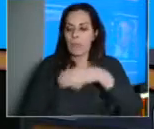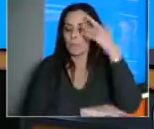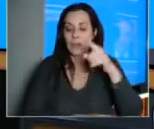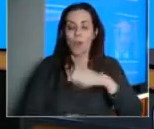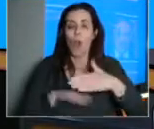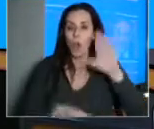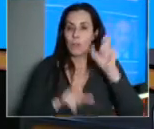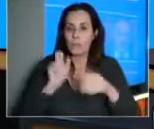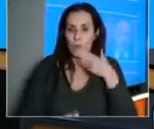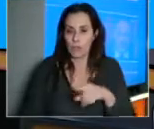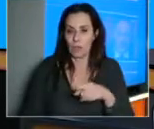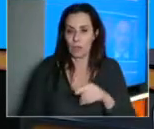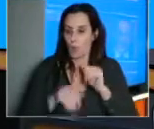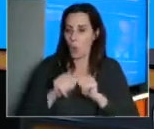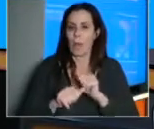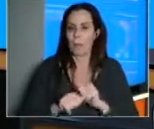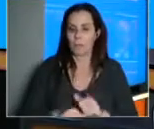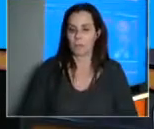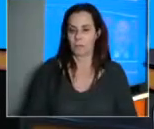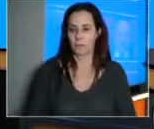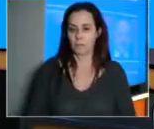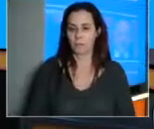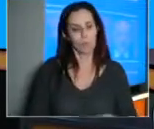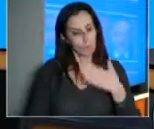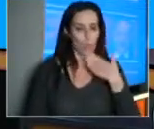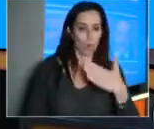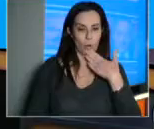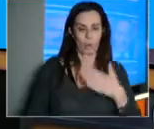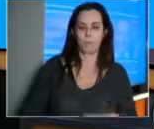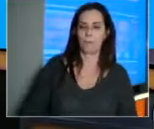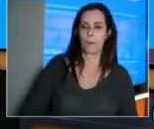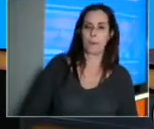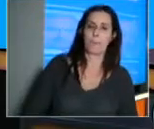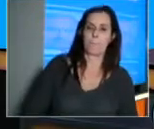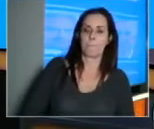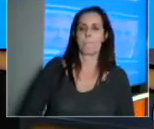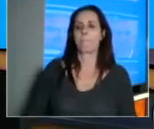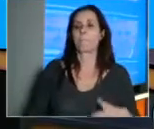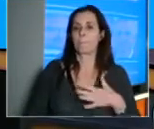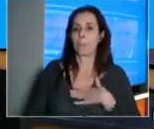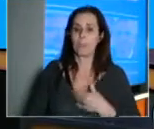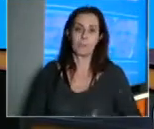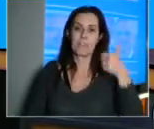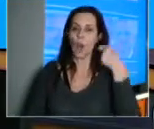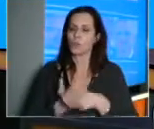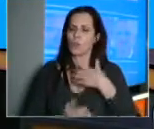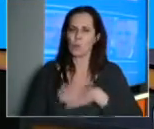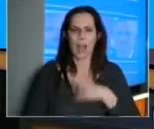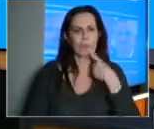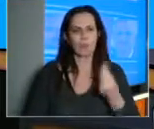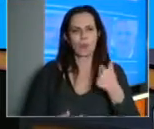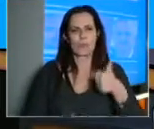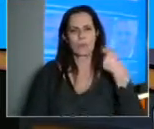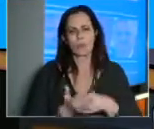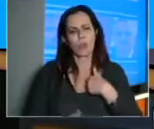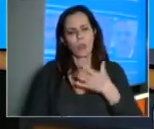Okay. רוב הציבור בישראל תומך בזה. אוקיי, okay, תודה רבה, איבט. לא מעניין. מי את בוחרת? שאתה אומר. אני עם כחלון. אני רוצה להגיד משהו לכחלון.